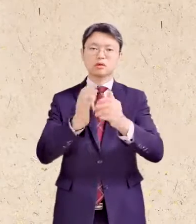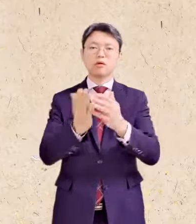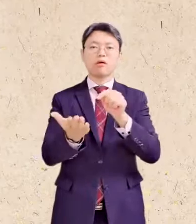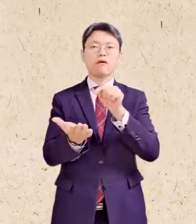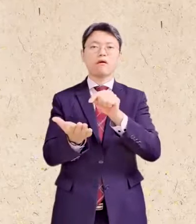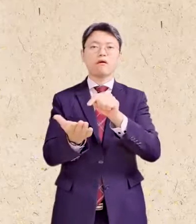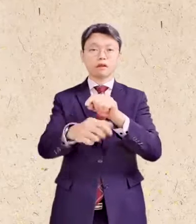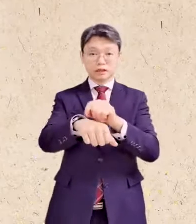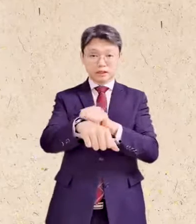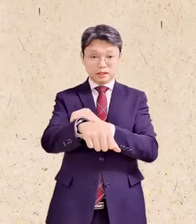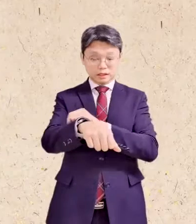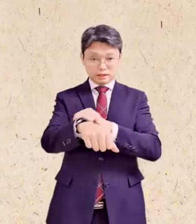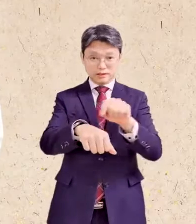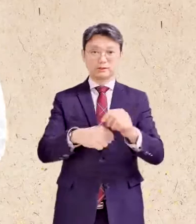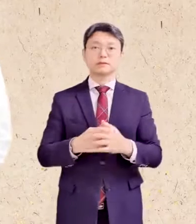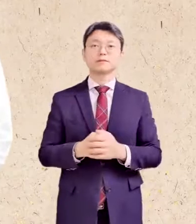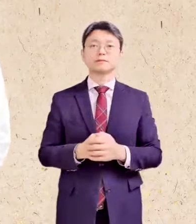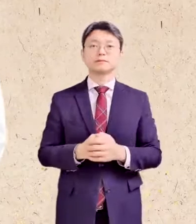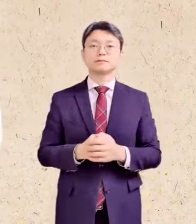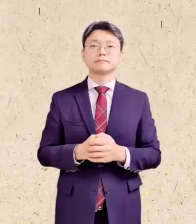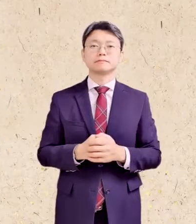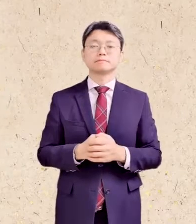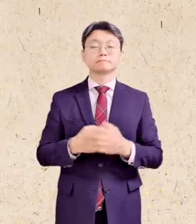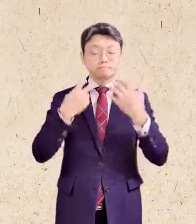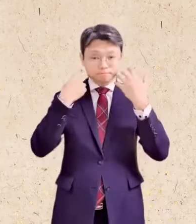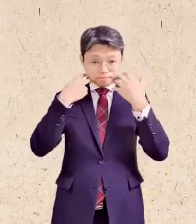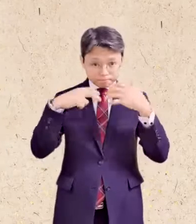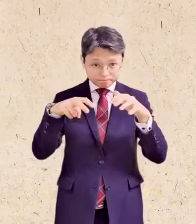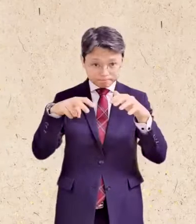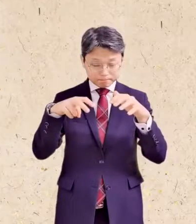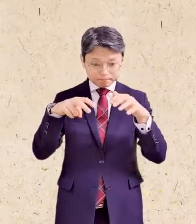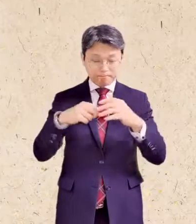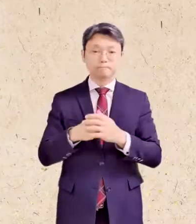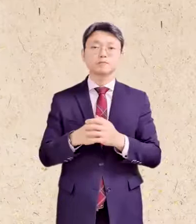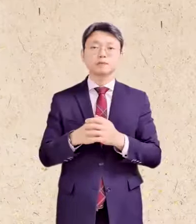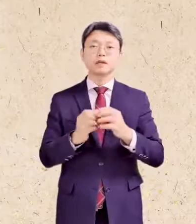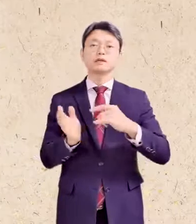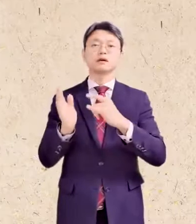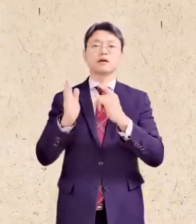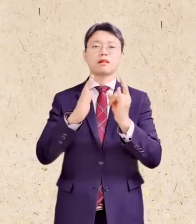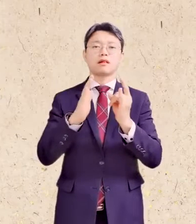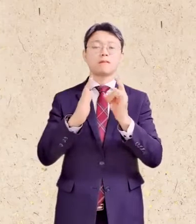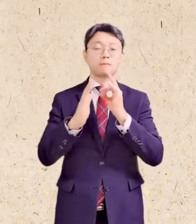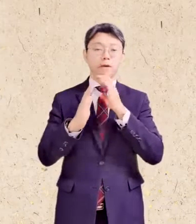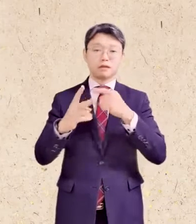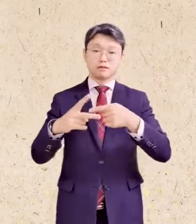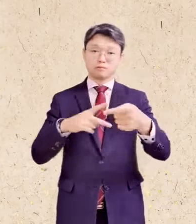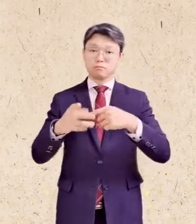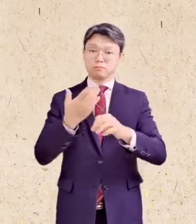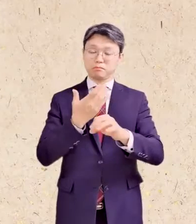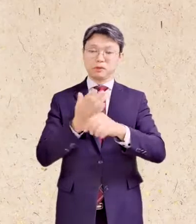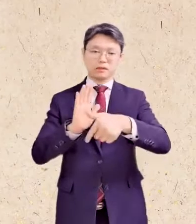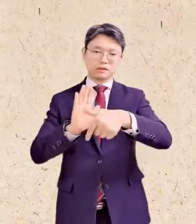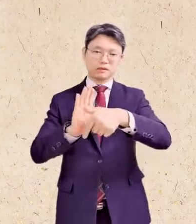어려운 상징들은 대부분 구약성경을 바탕에 두고 있기 때문에 구약성경, 특히